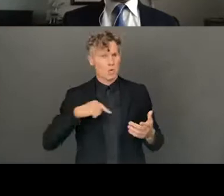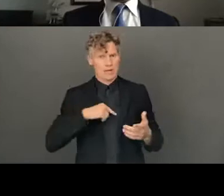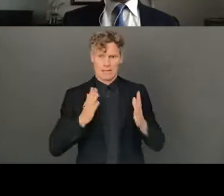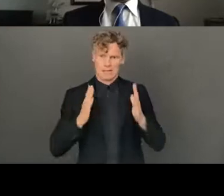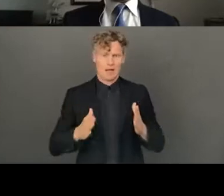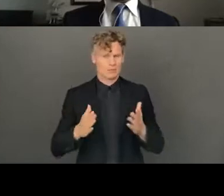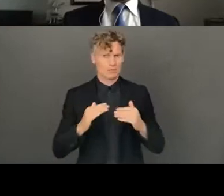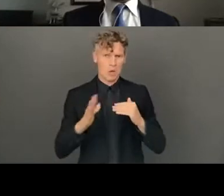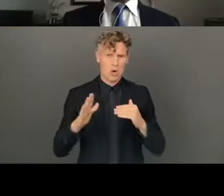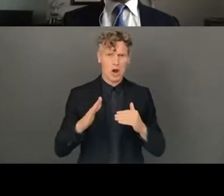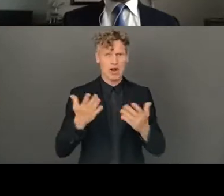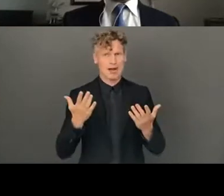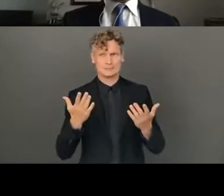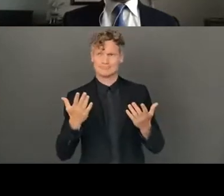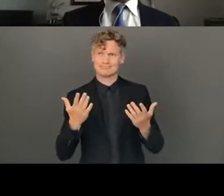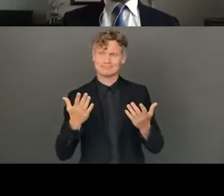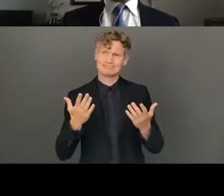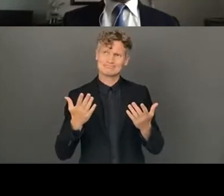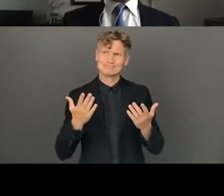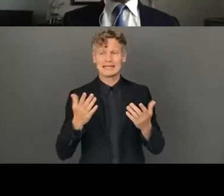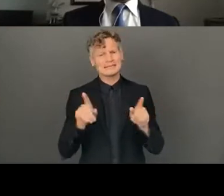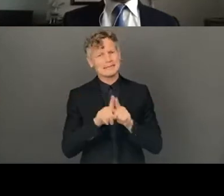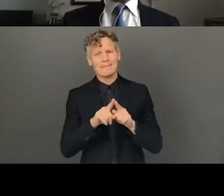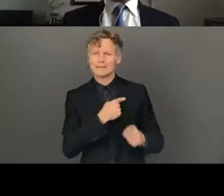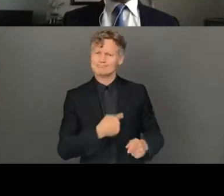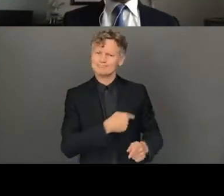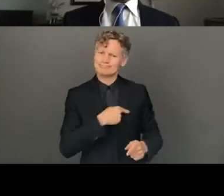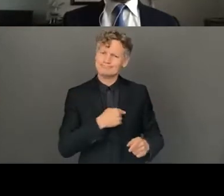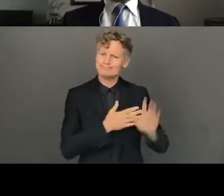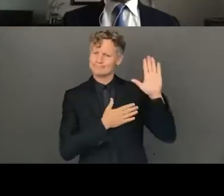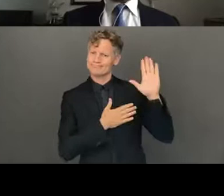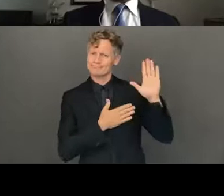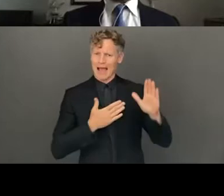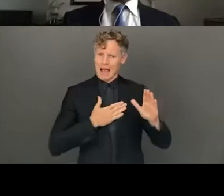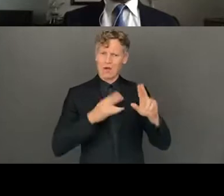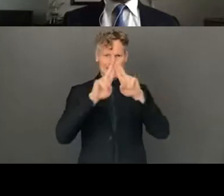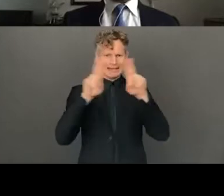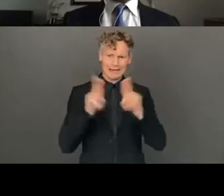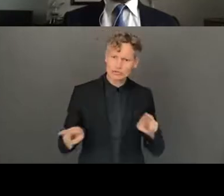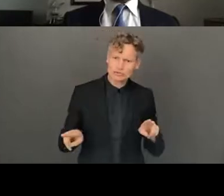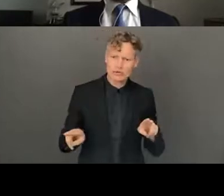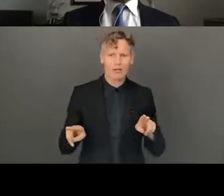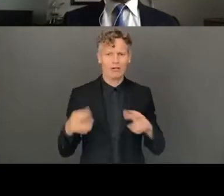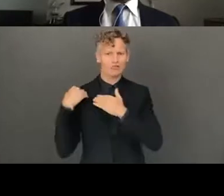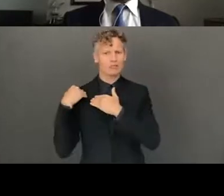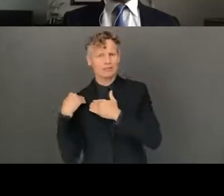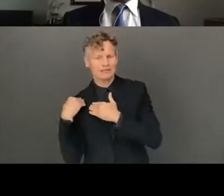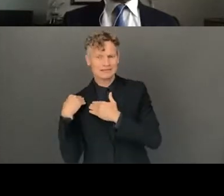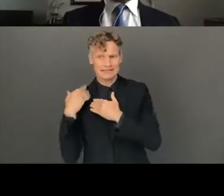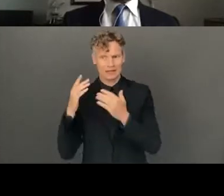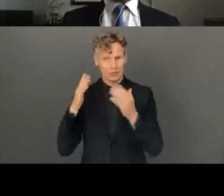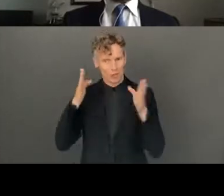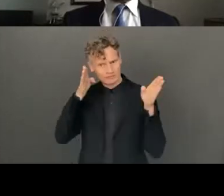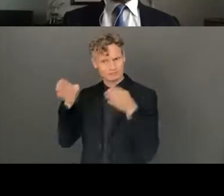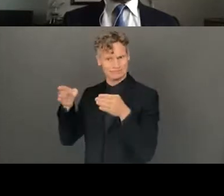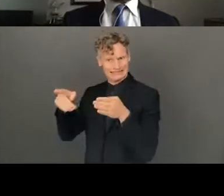interpréter nos obligations au niveau international, les barrières afférentes pour remplir et répondre aux droits des personnes